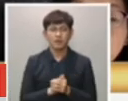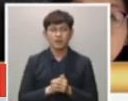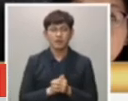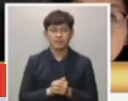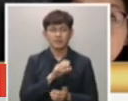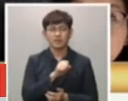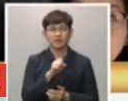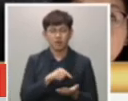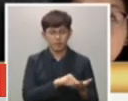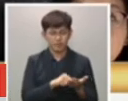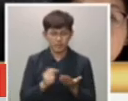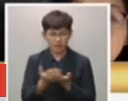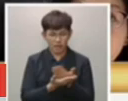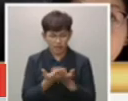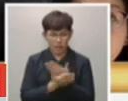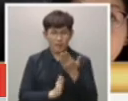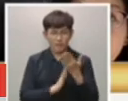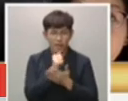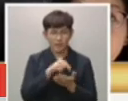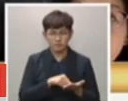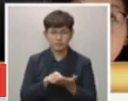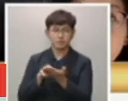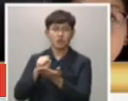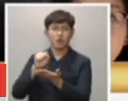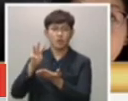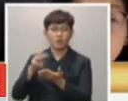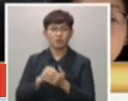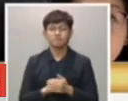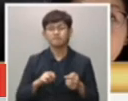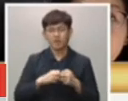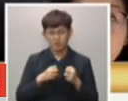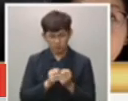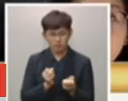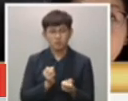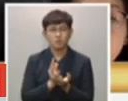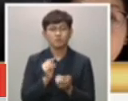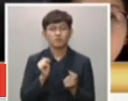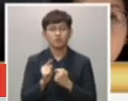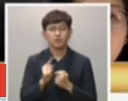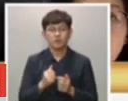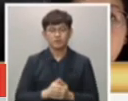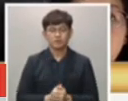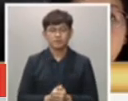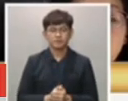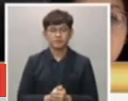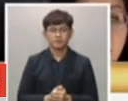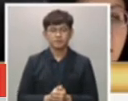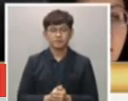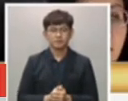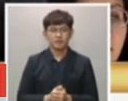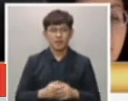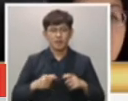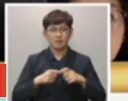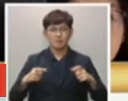ครับอันนี้ท่านก็สะดุดขาตัวเองอีกจากปัญหากดบัตรแ